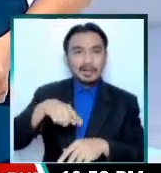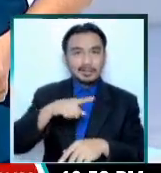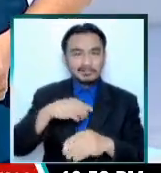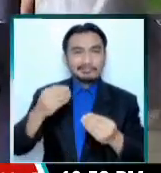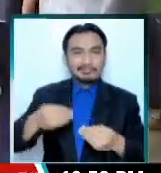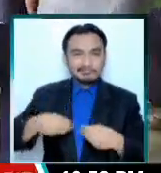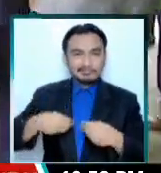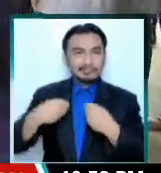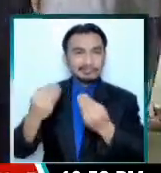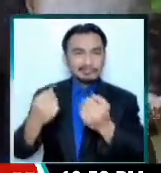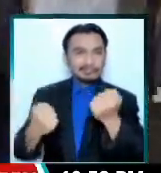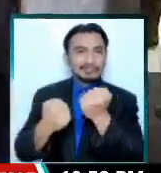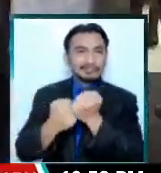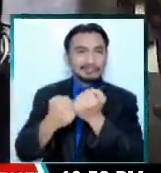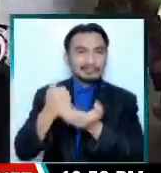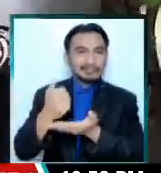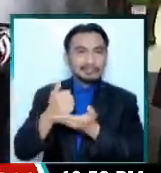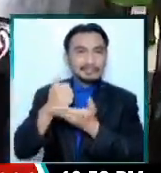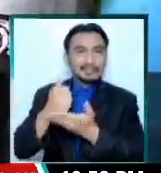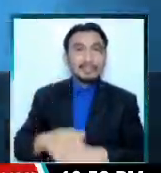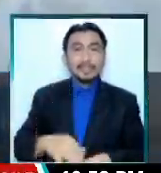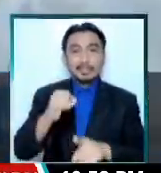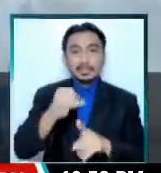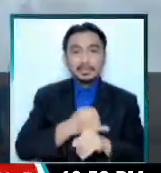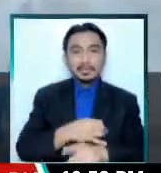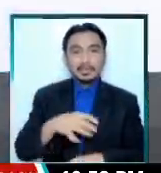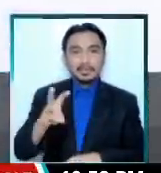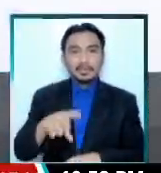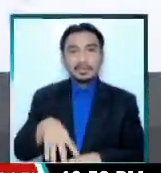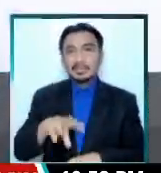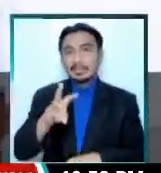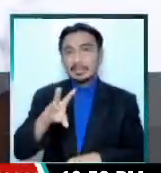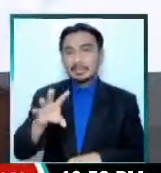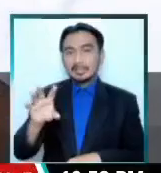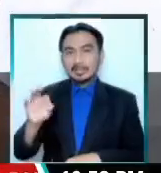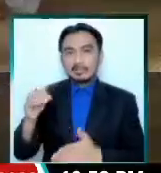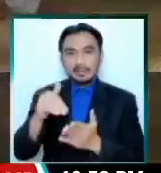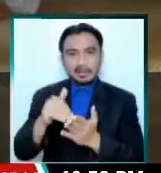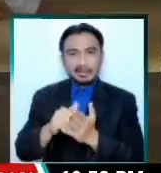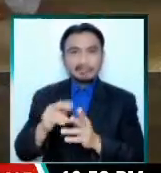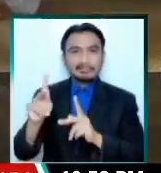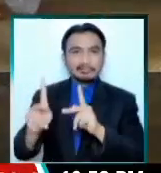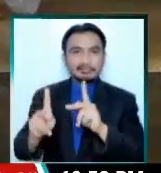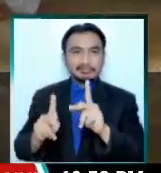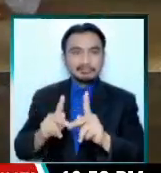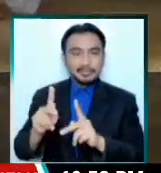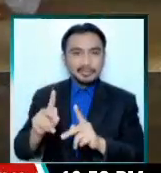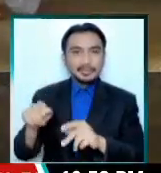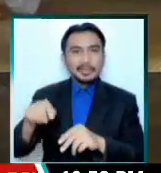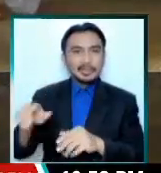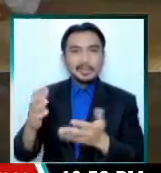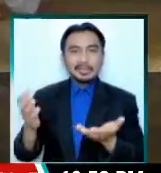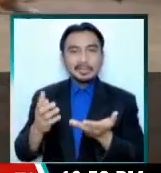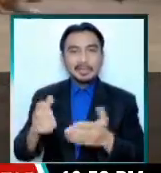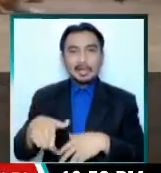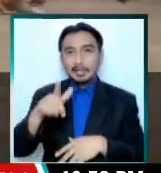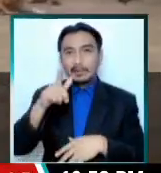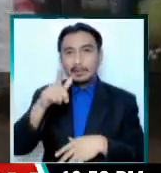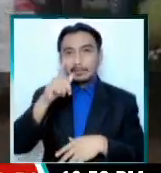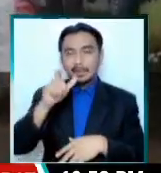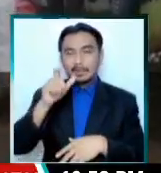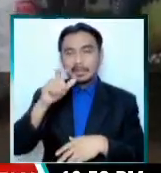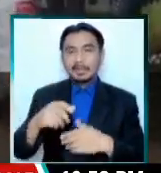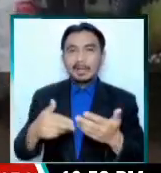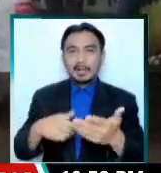As of January 6, 69,080 na individual na po mula sa Southern Leyte, Surigao del Norte, Siargao